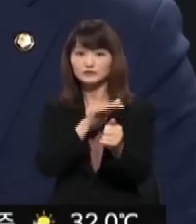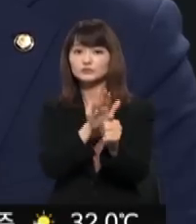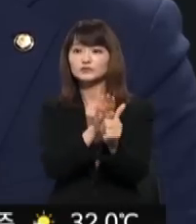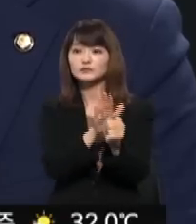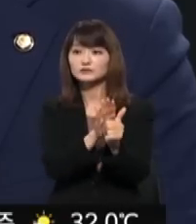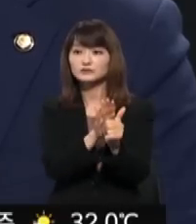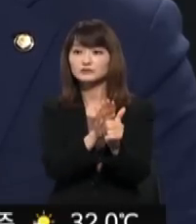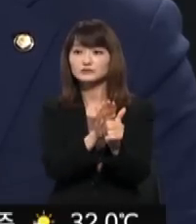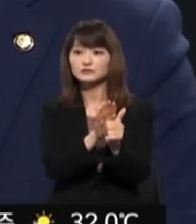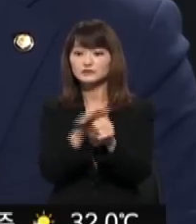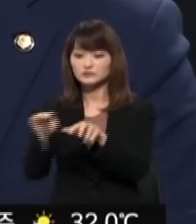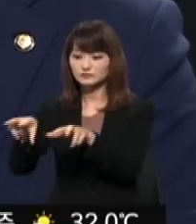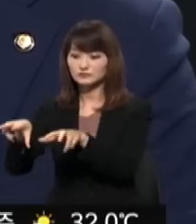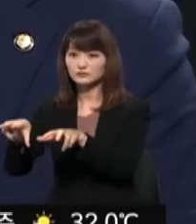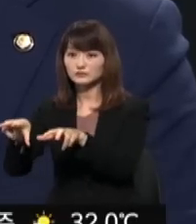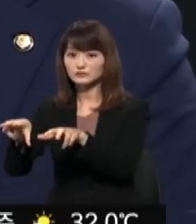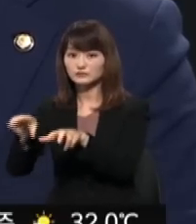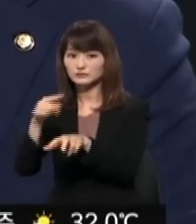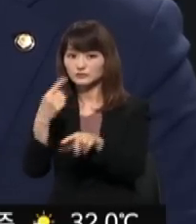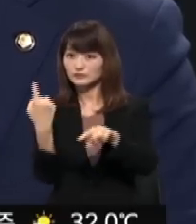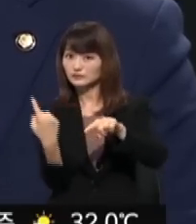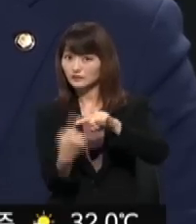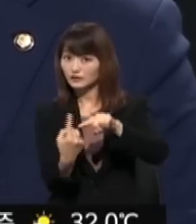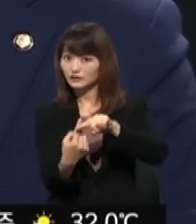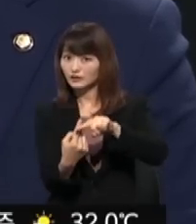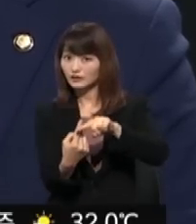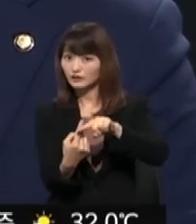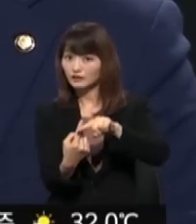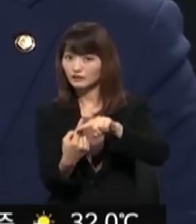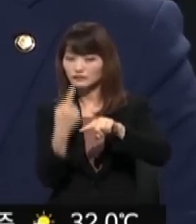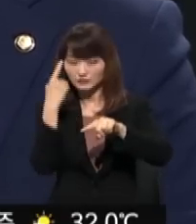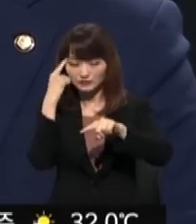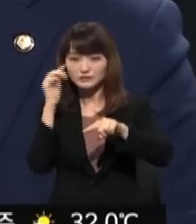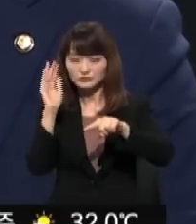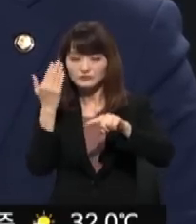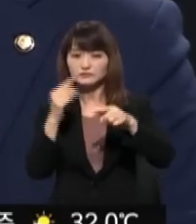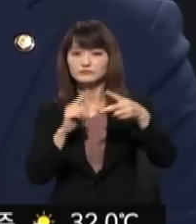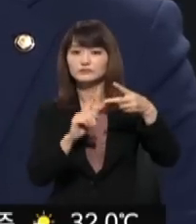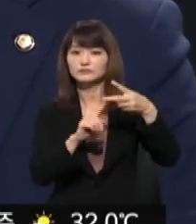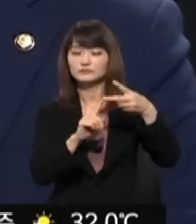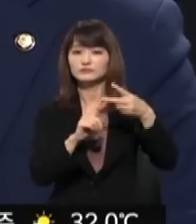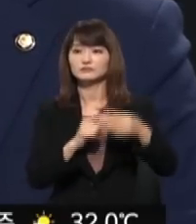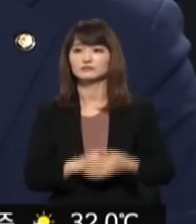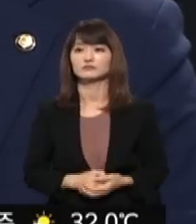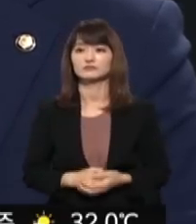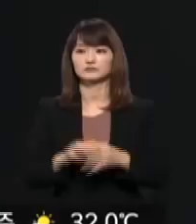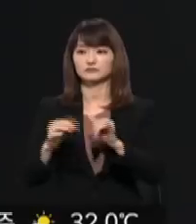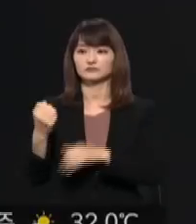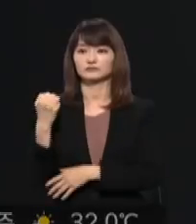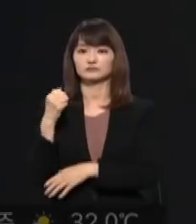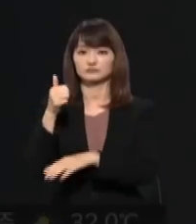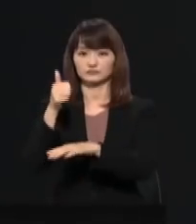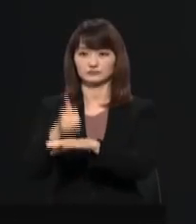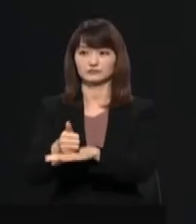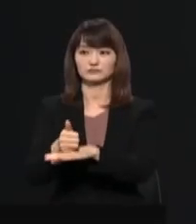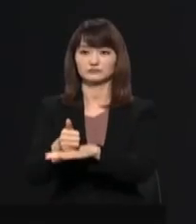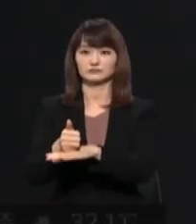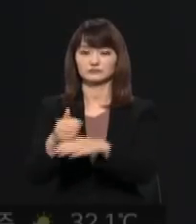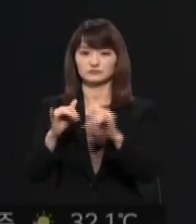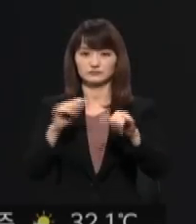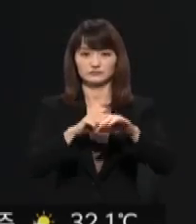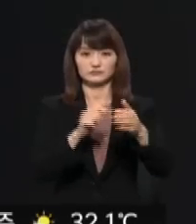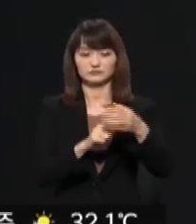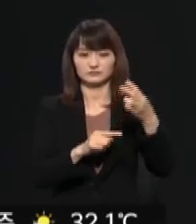이런 것과 지금이 갖느냐 그걸 하나 봐야 될 것 같고 역시나 저희 당은 결국